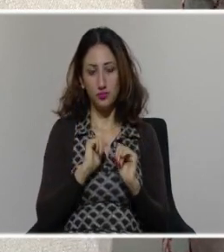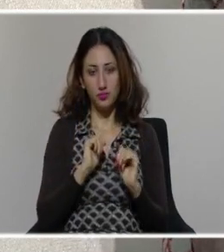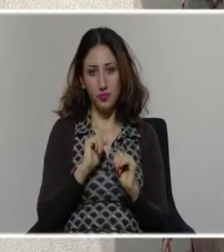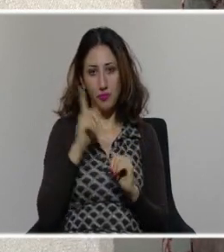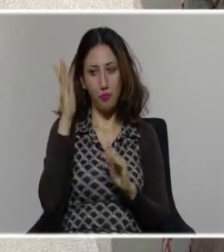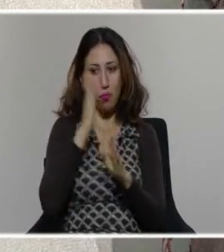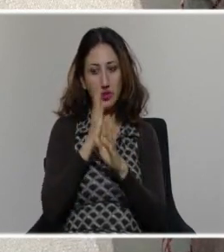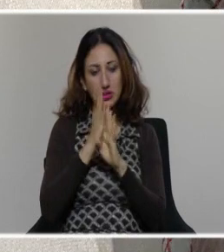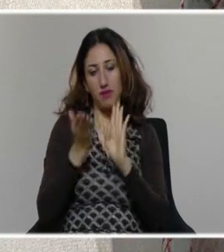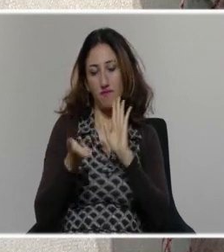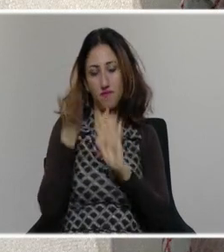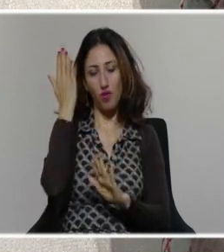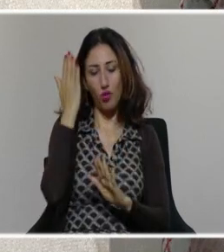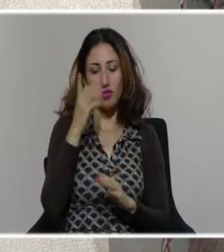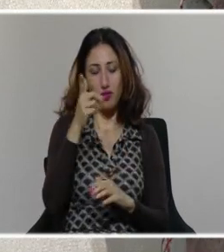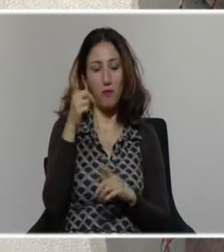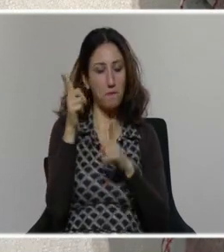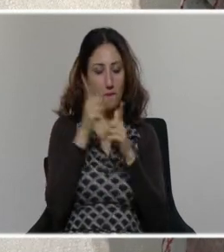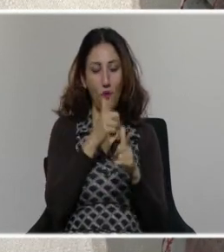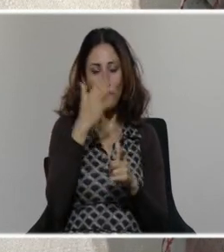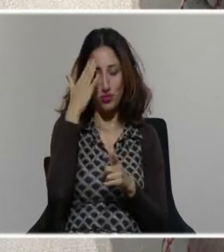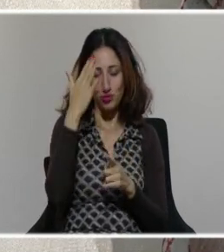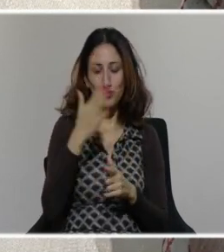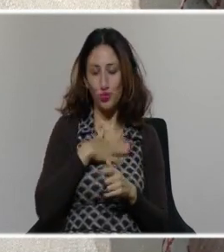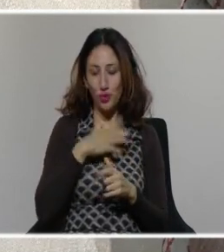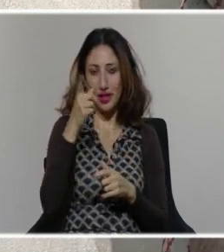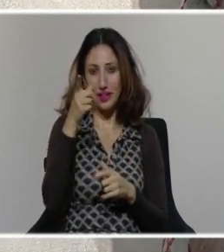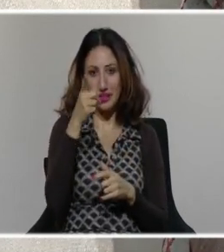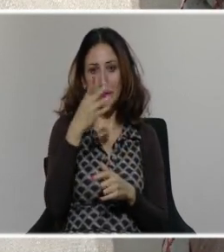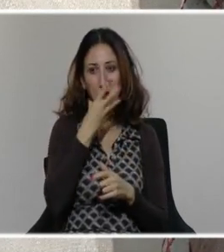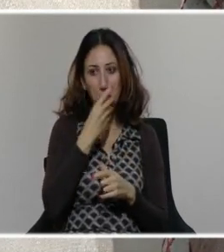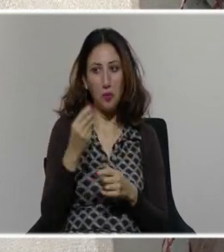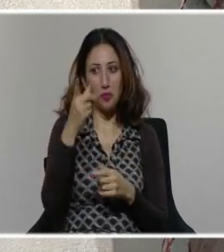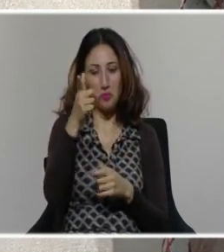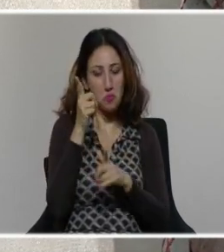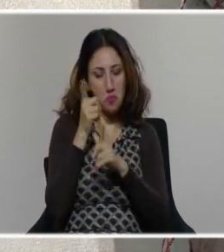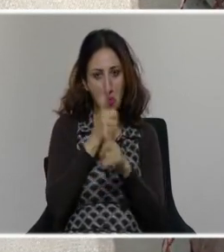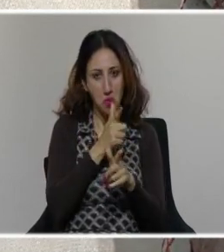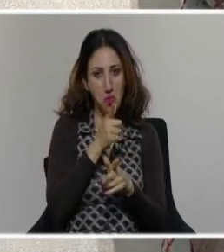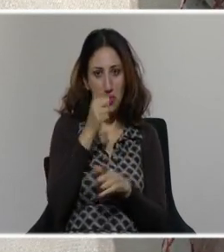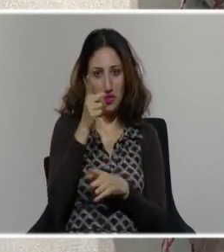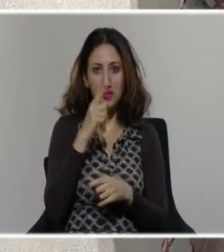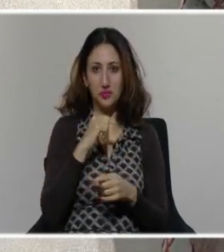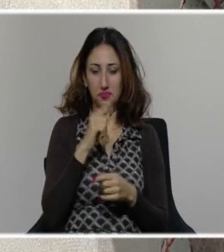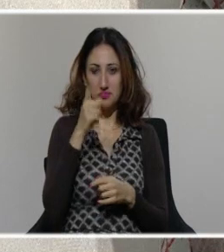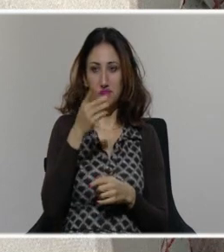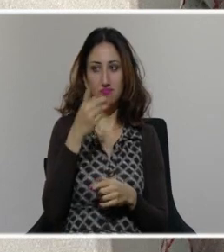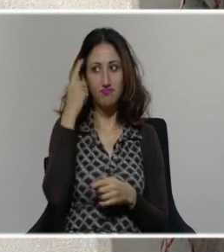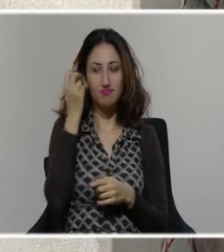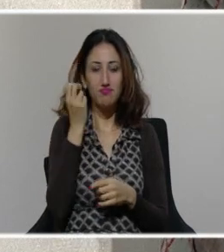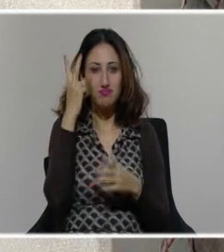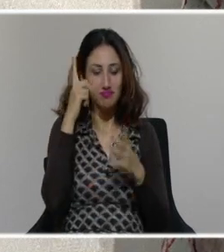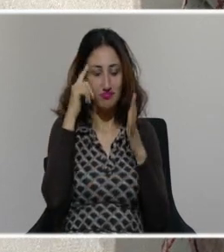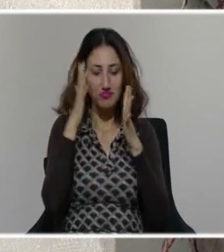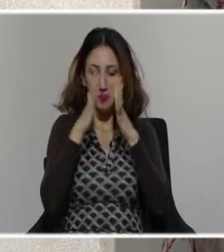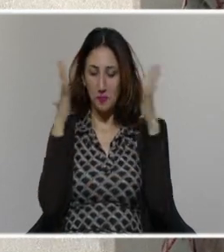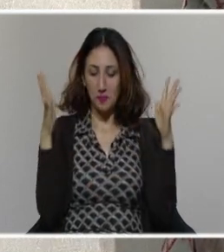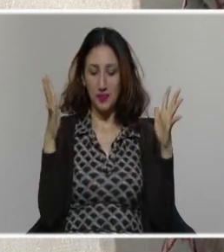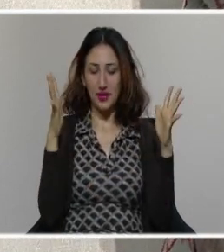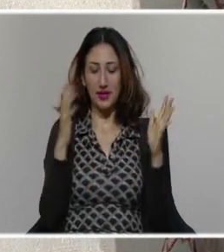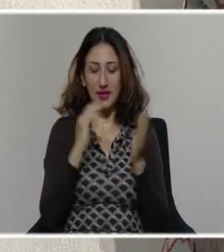ربنا يخليك، ده أنت الأستاذ كبير والله بجد، والله بجد يعني أنت فعلا سالي الممتنع،